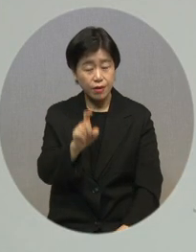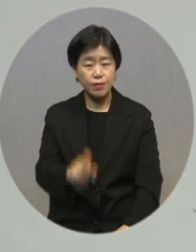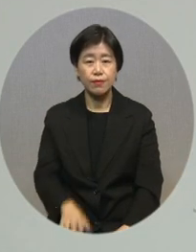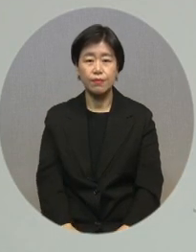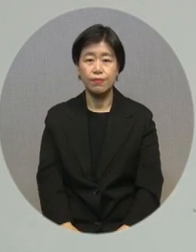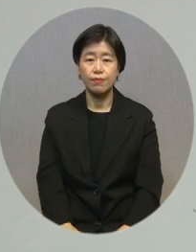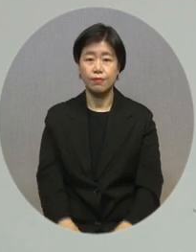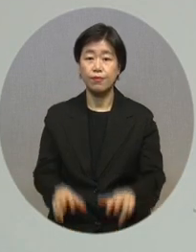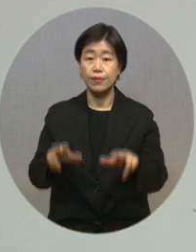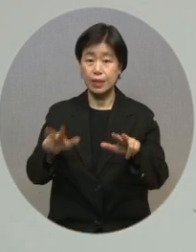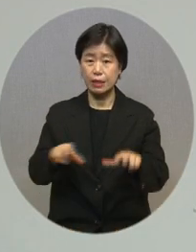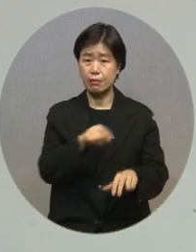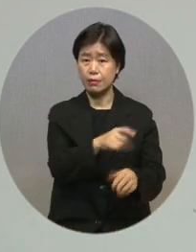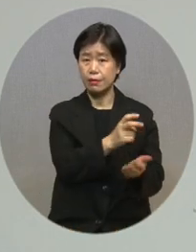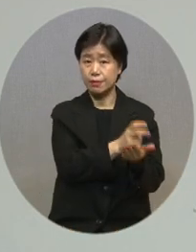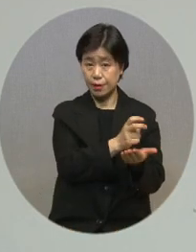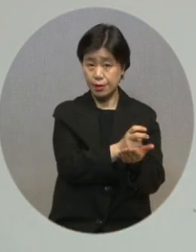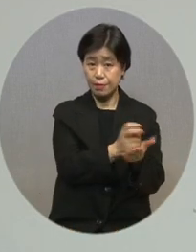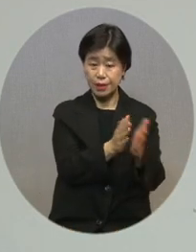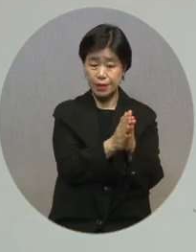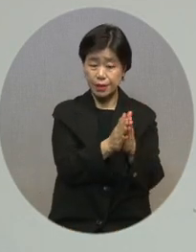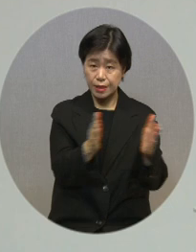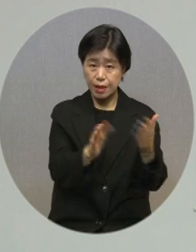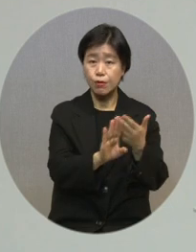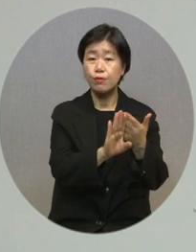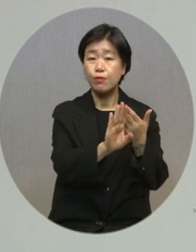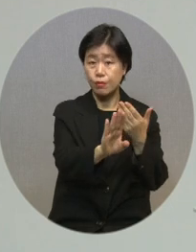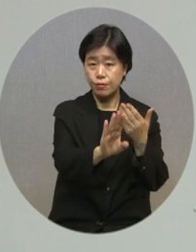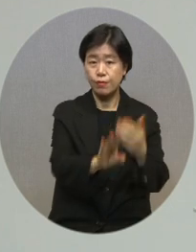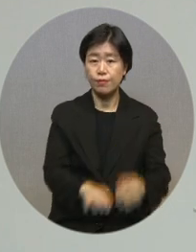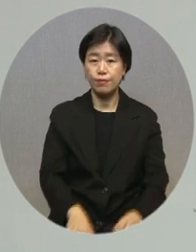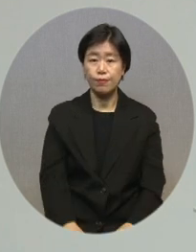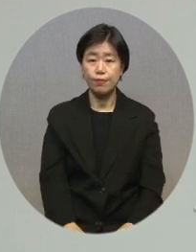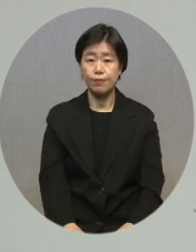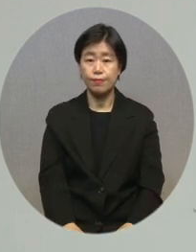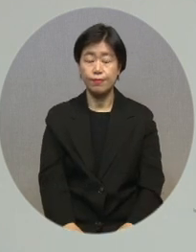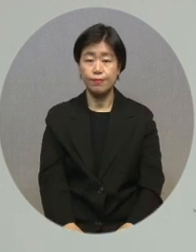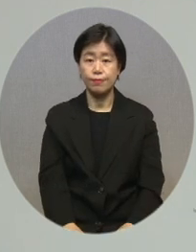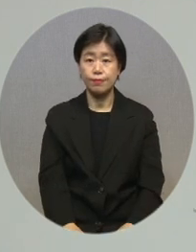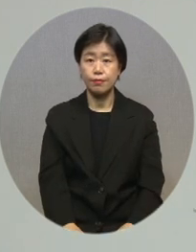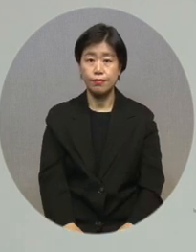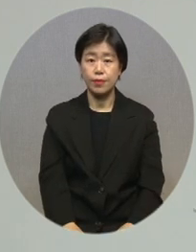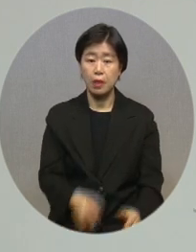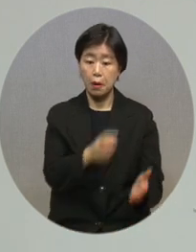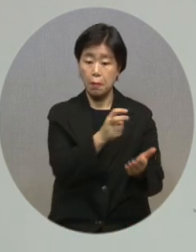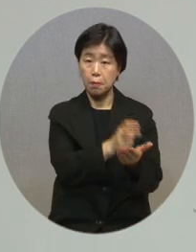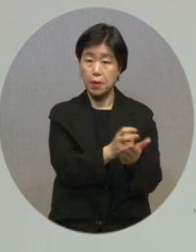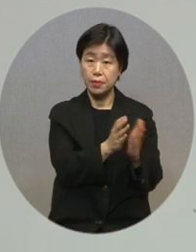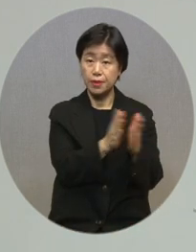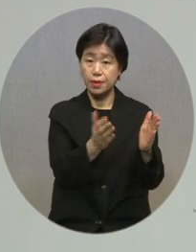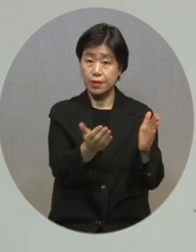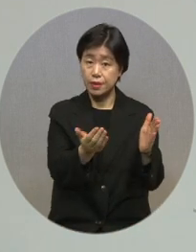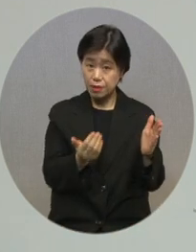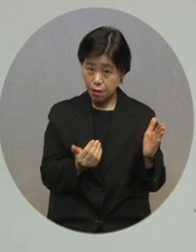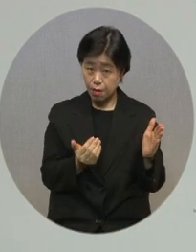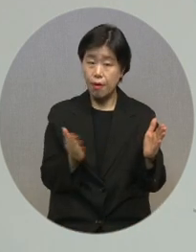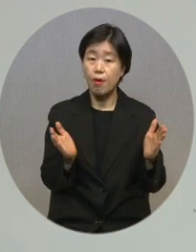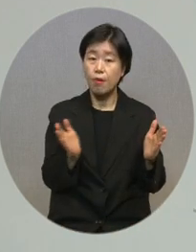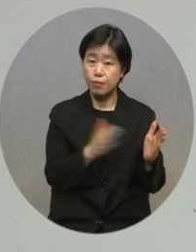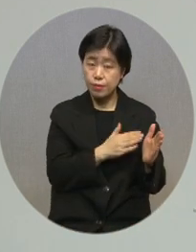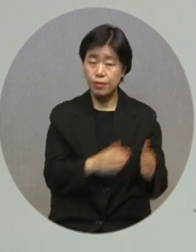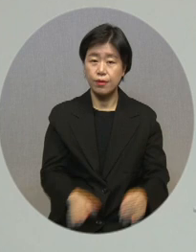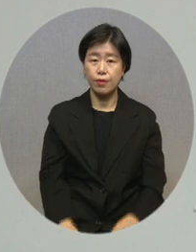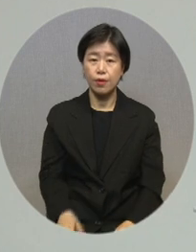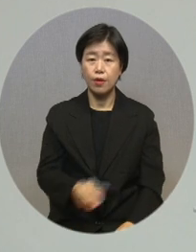그 중대재해처벌법이 그 시행된 이후에 네. 뭐 여기 중대재해처벌법 그 시행 그 이전부터